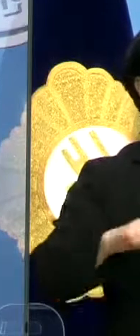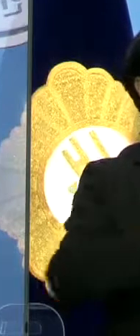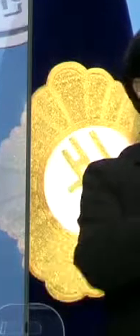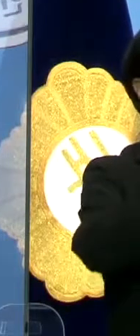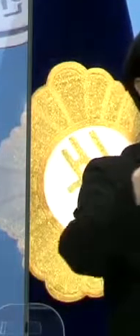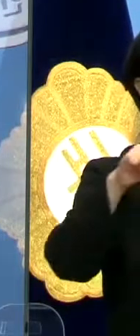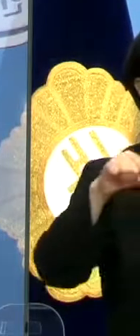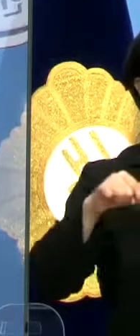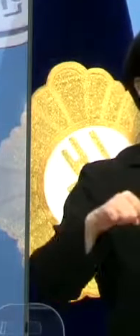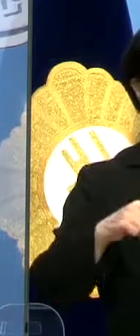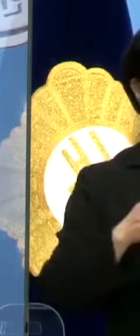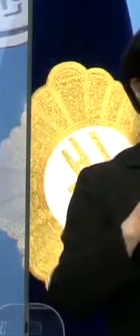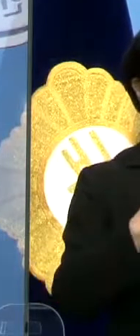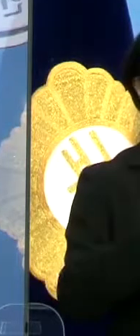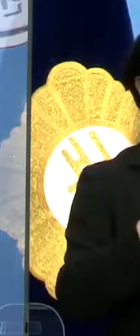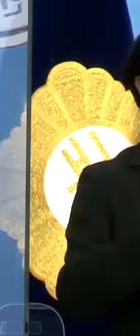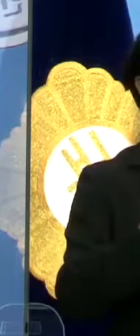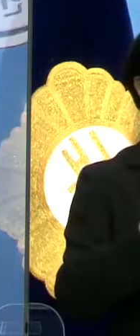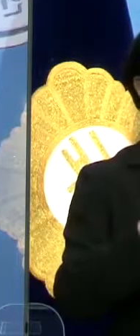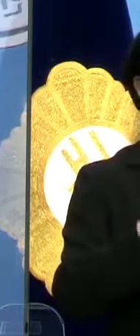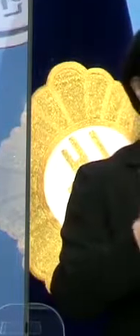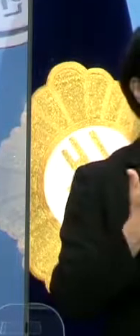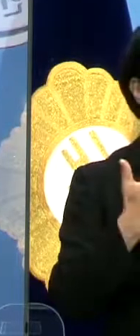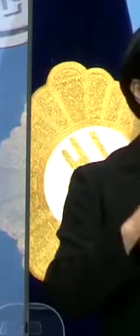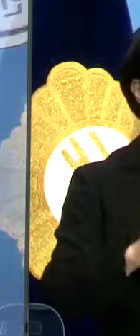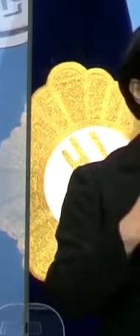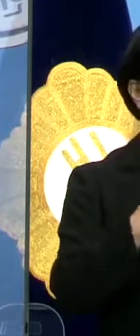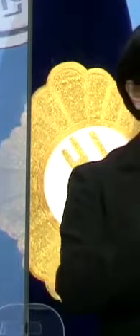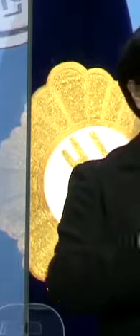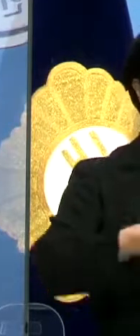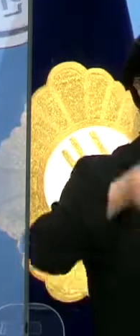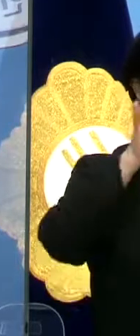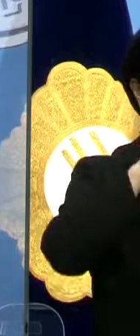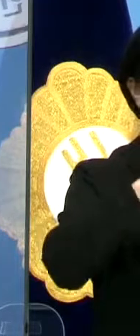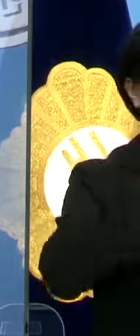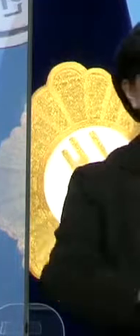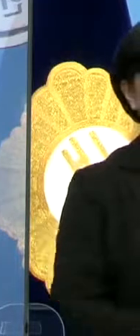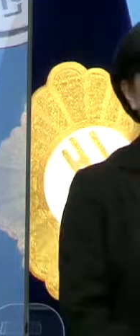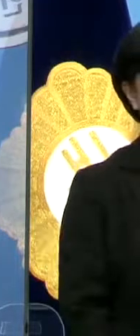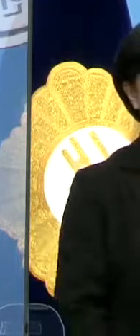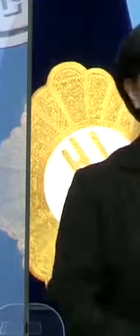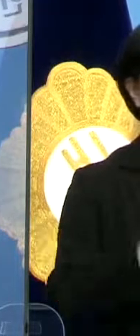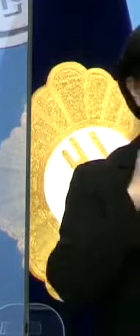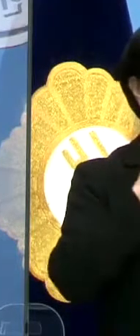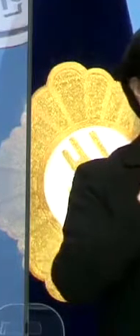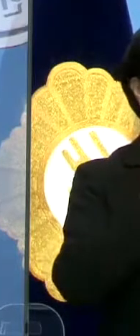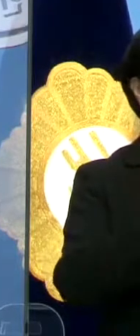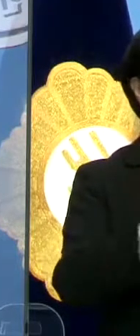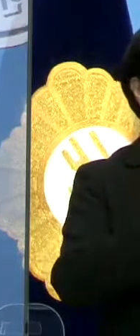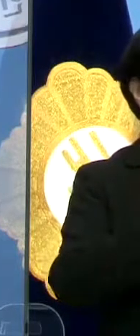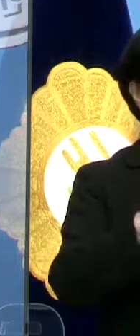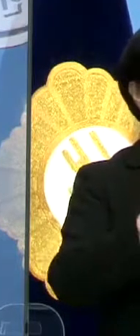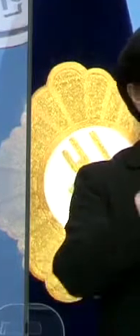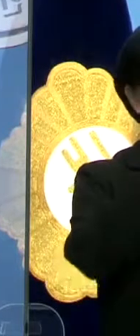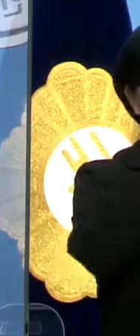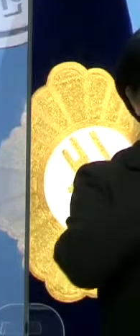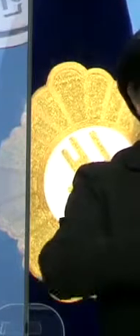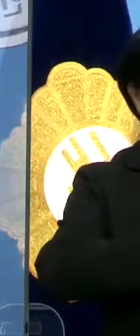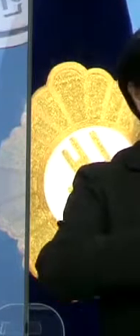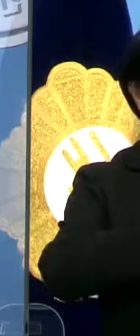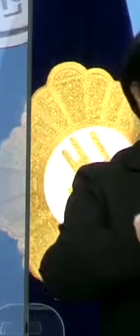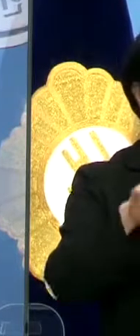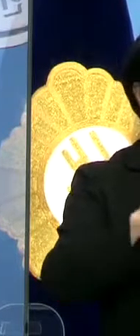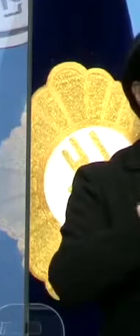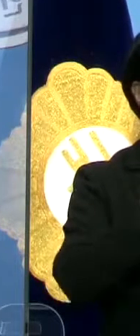이 주택은 8월 끼 라는 주택가가 상승을 했습니다 심각한 이에 충돌의 문제가 나타나고